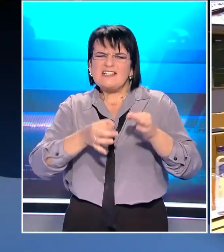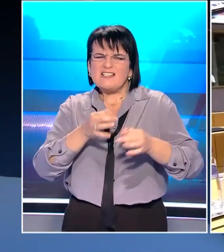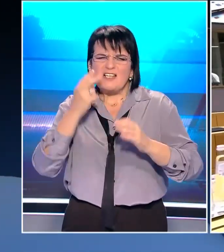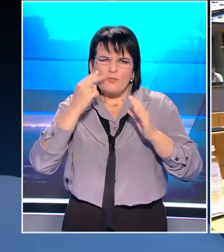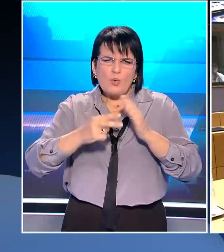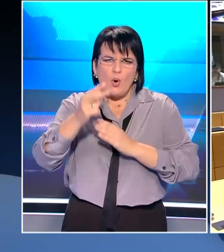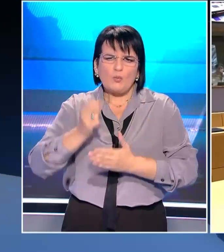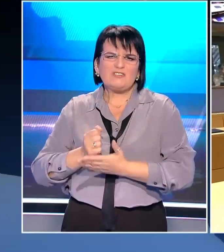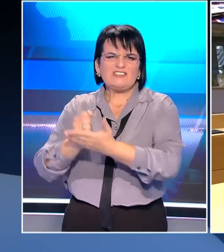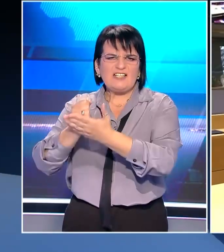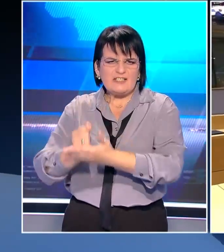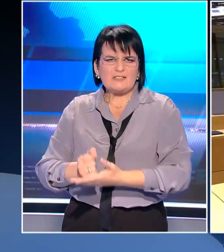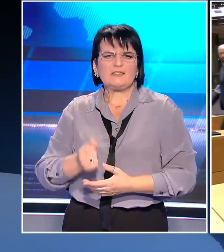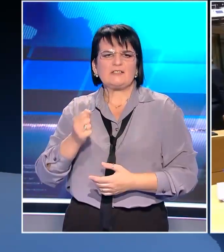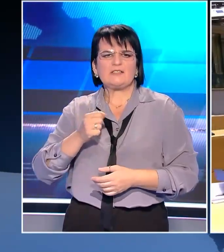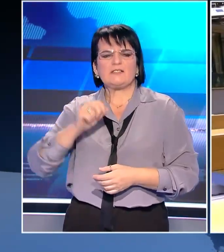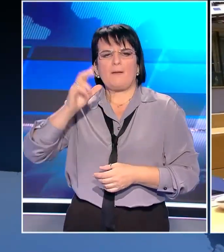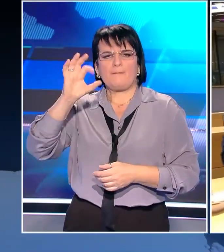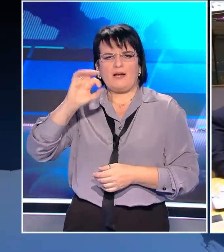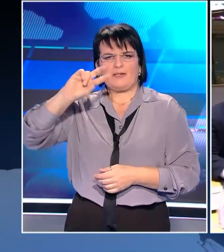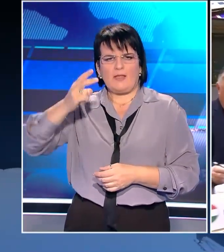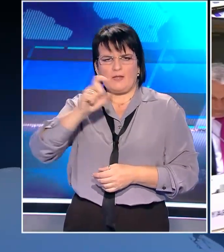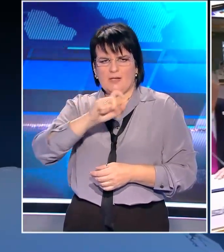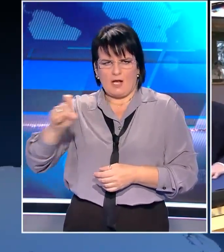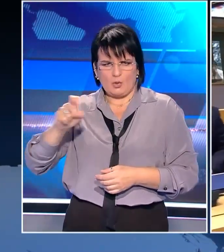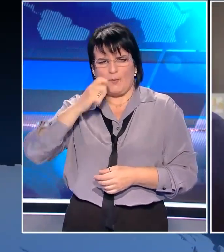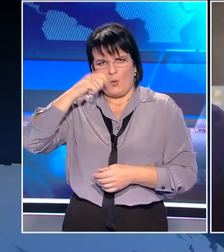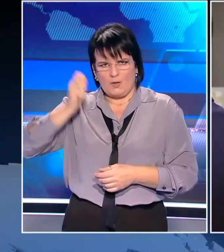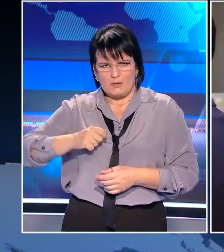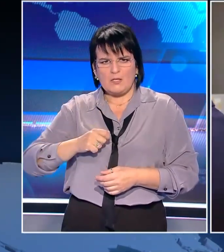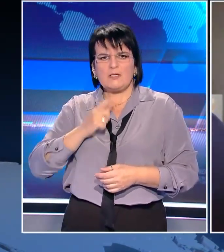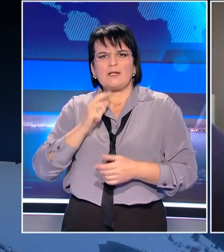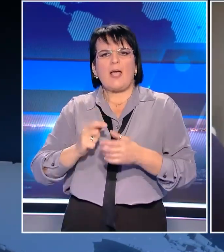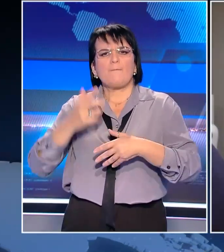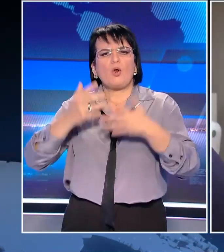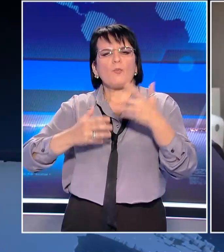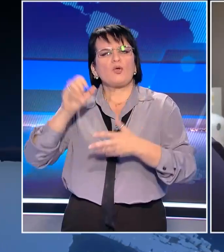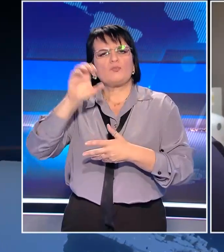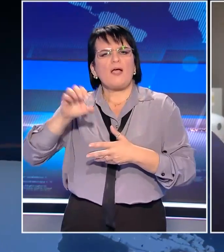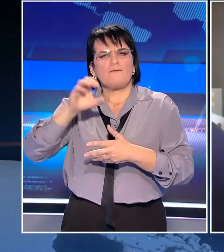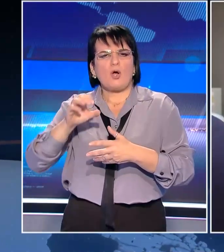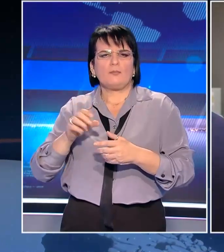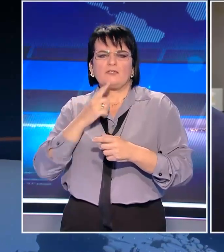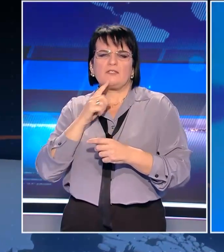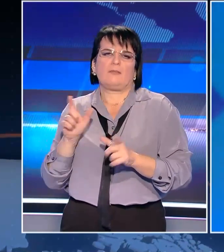προοπτική ενίσχυση της Ουκρανίας με 50 δις, αλλά και για την αναθεώρηση του ευρωπαϊκού προϋπολογισμού.